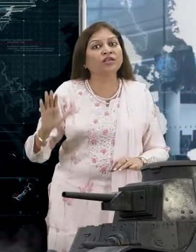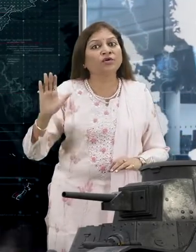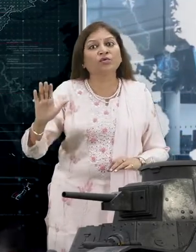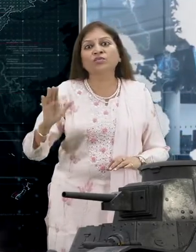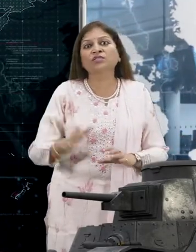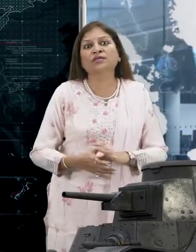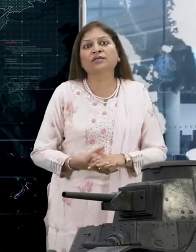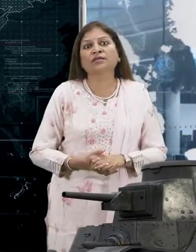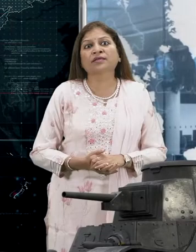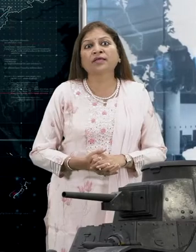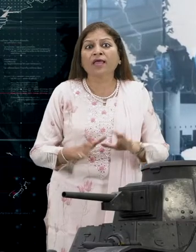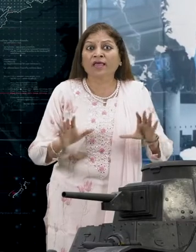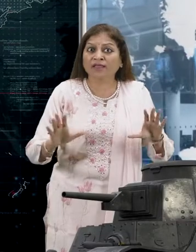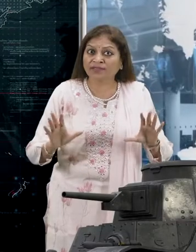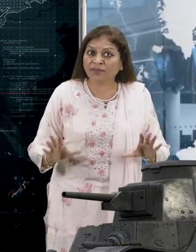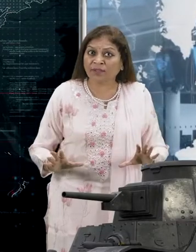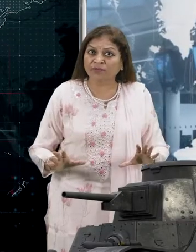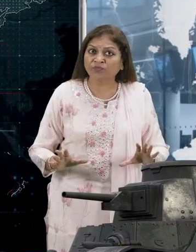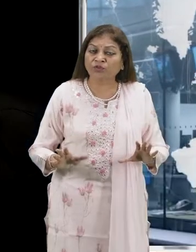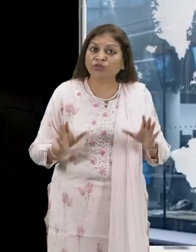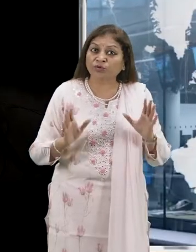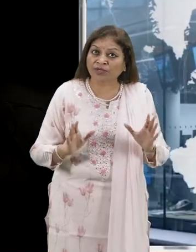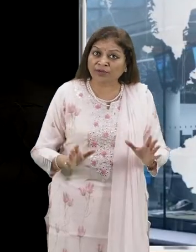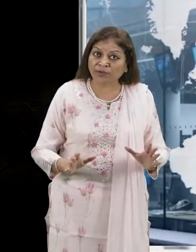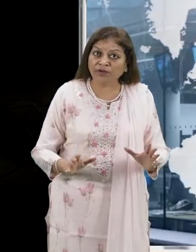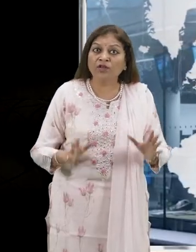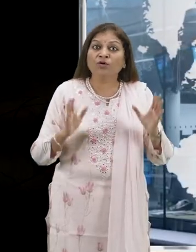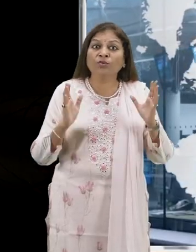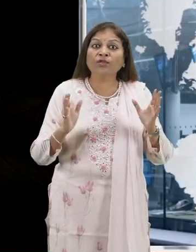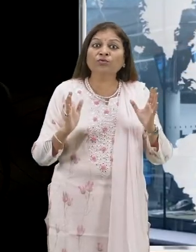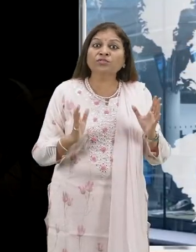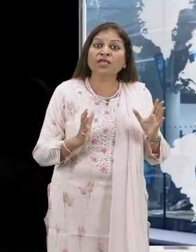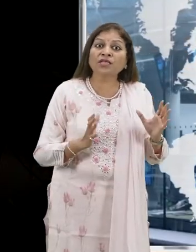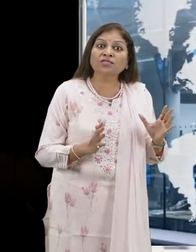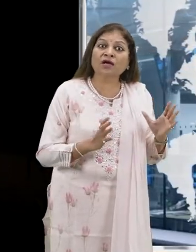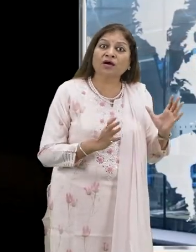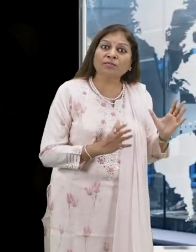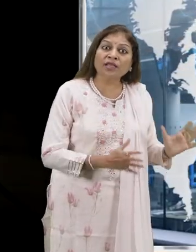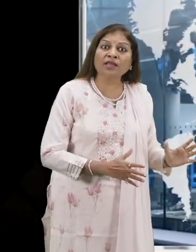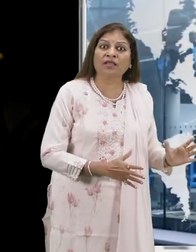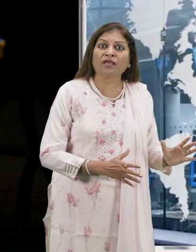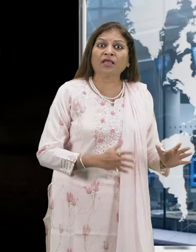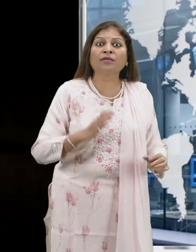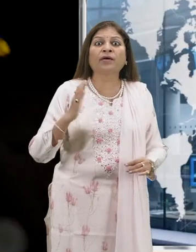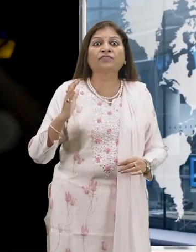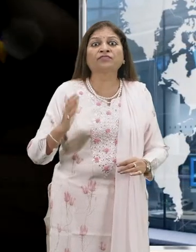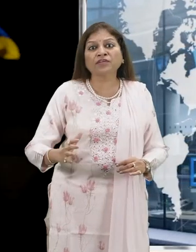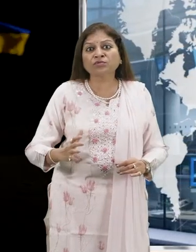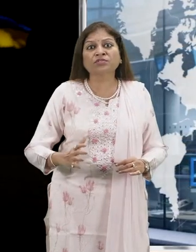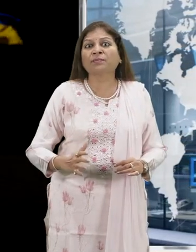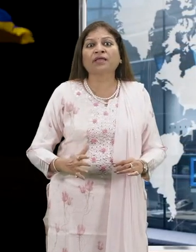बचने की कोशिश कर रहे थे, ऐसे में यूक्रेन पर हुए रूस के इस हमले ने एक